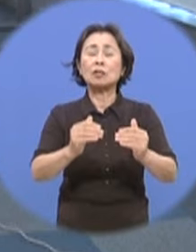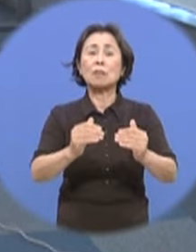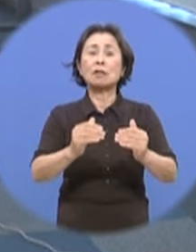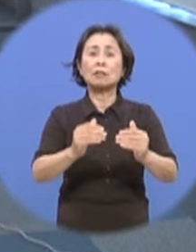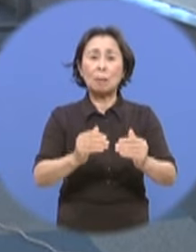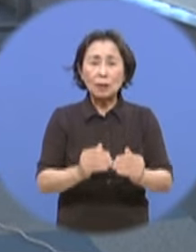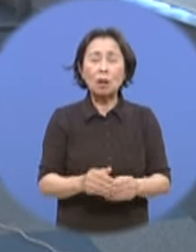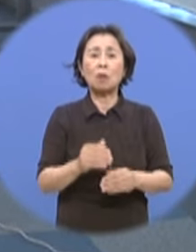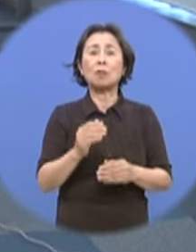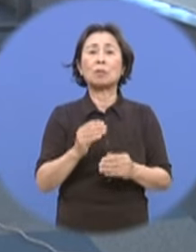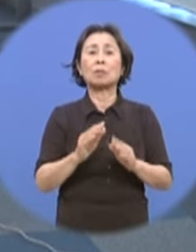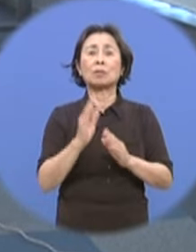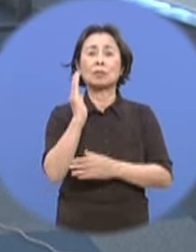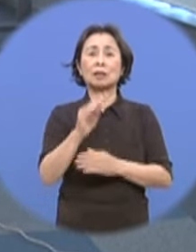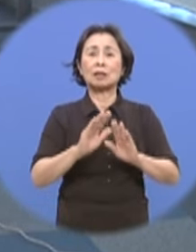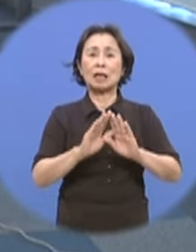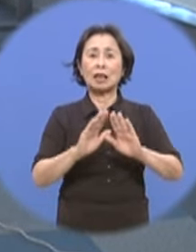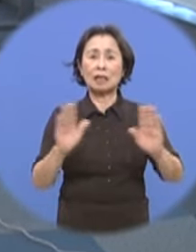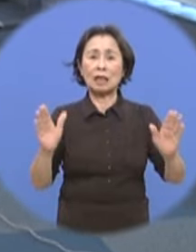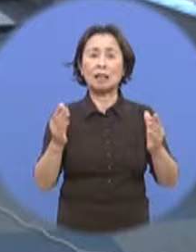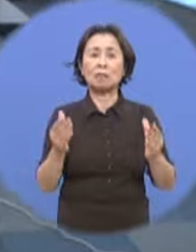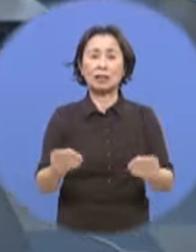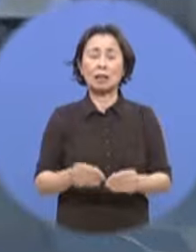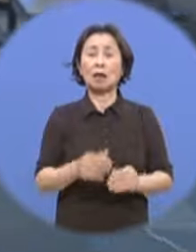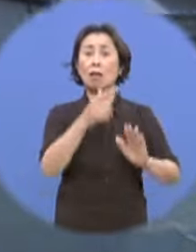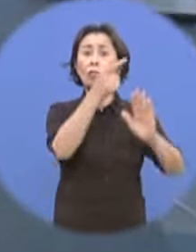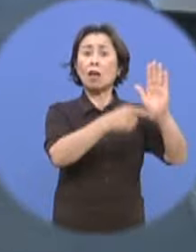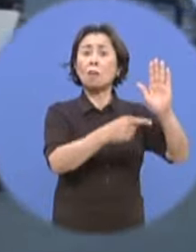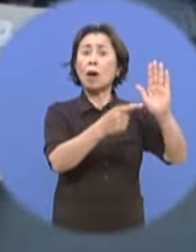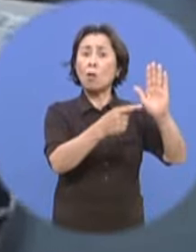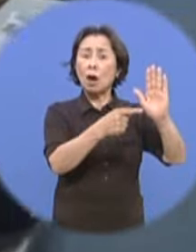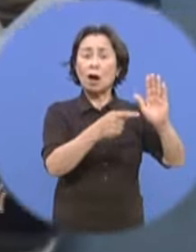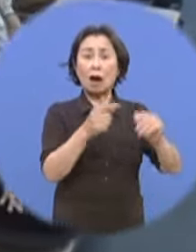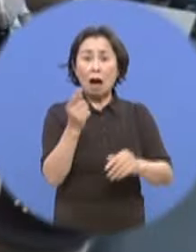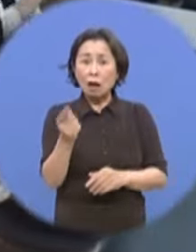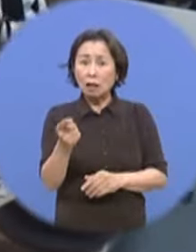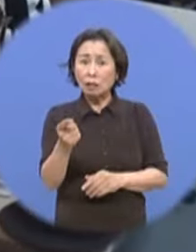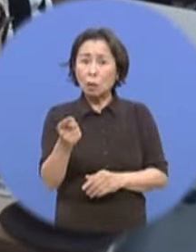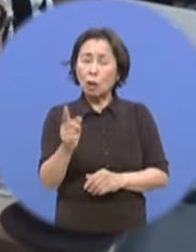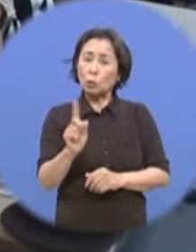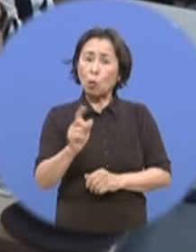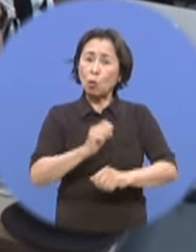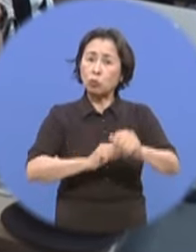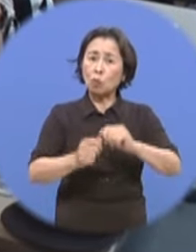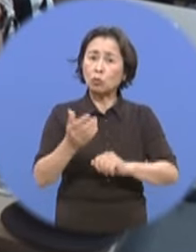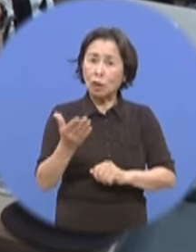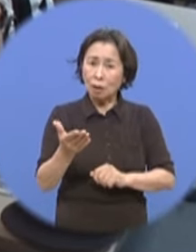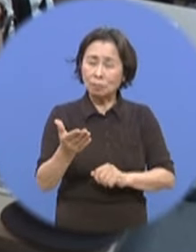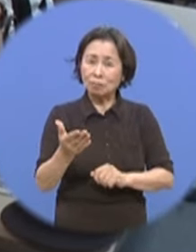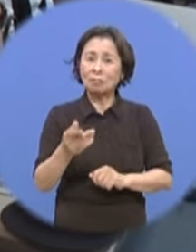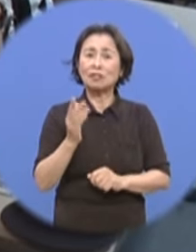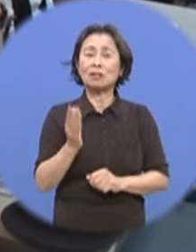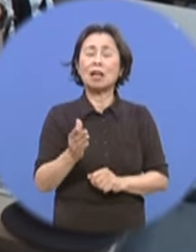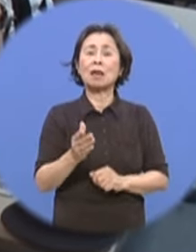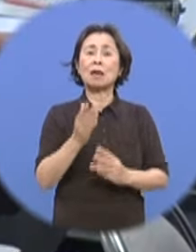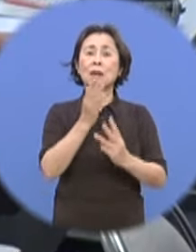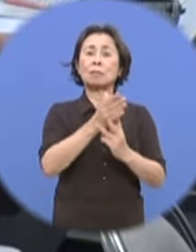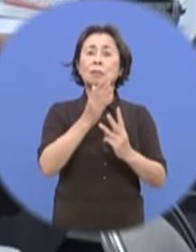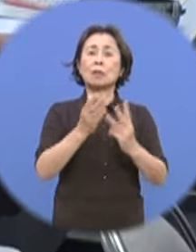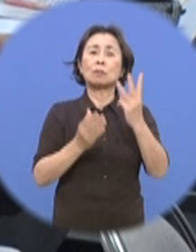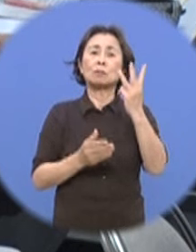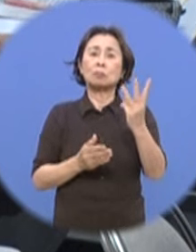たあなたはどう動くかをテーマに開催されたフォーラムではまず3つの文化会が行わ